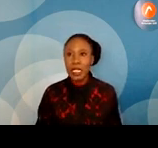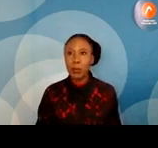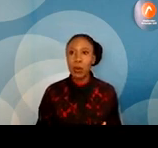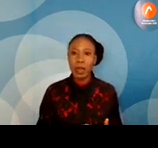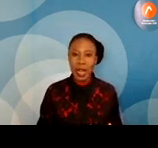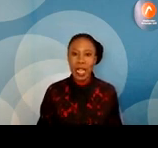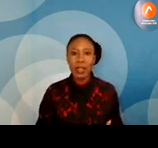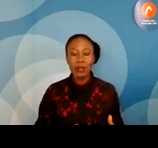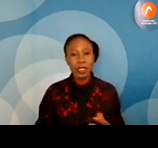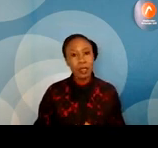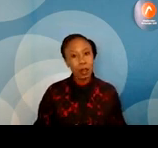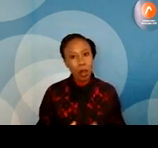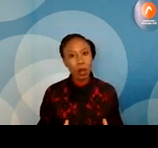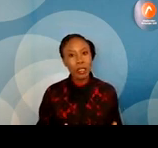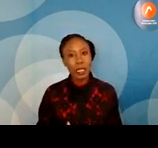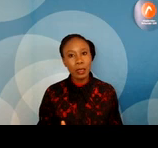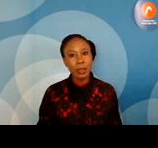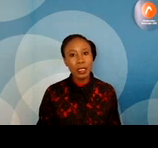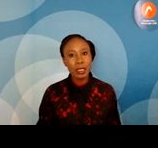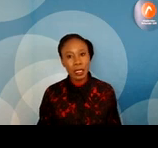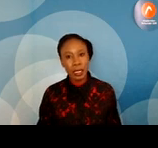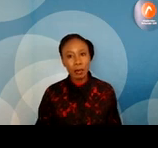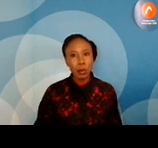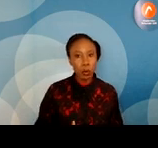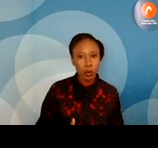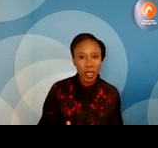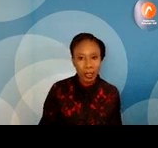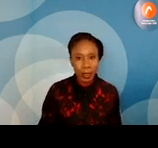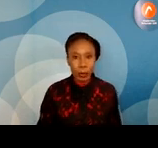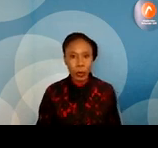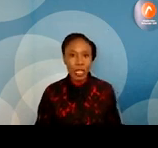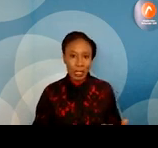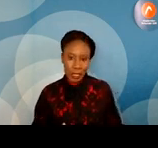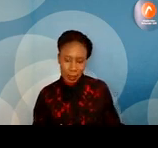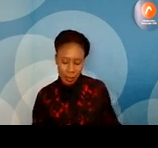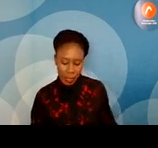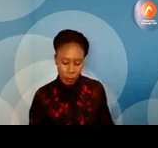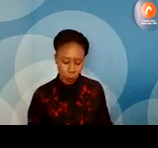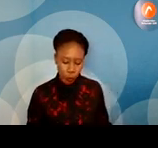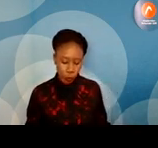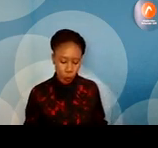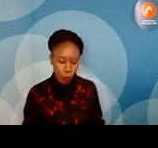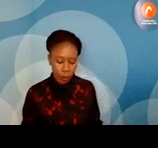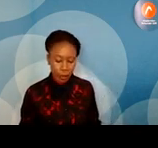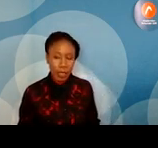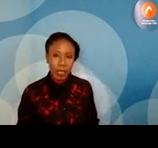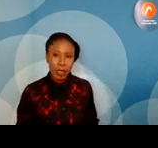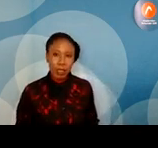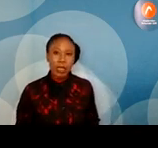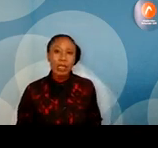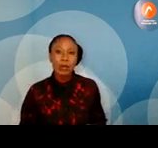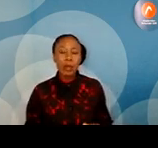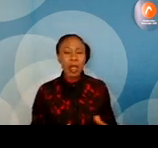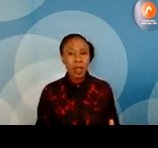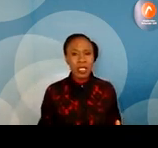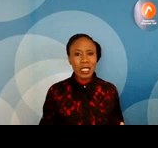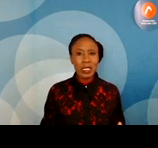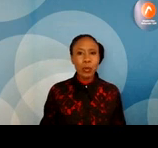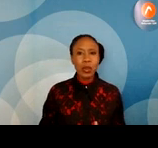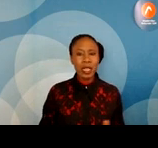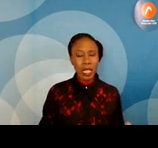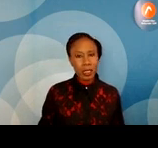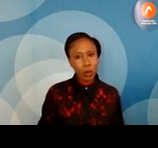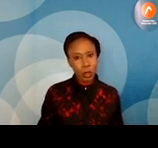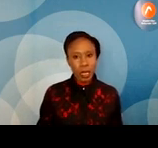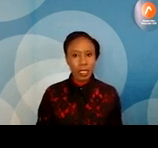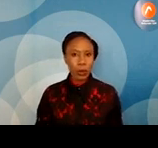att fundera på när vi har ett arbete kring att motverka just diskriminering utifrån ålder. Vi behöver